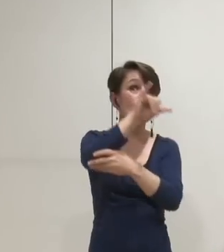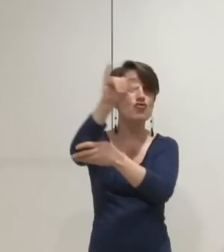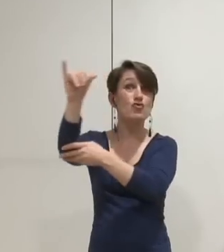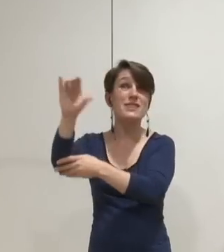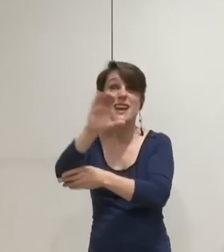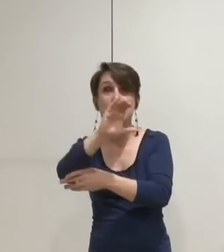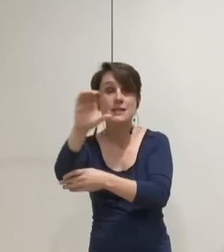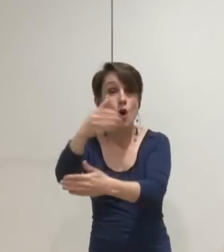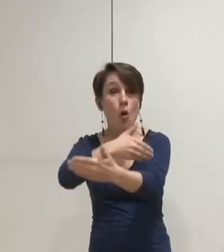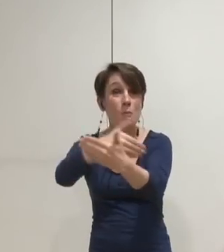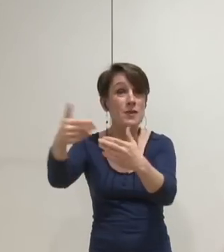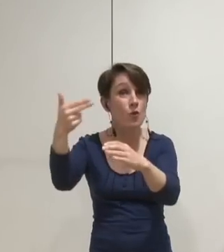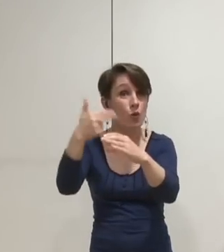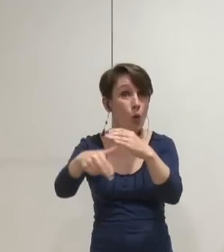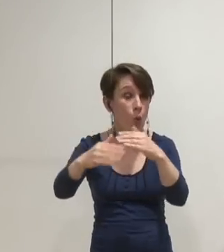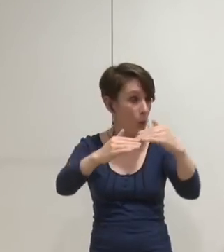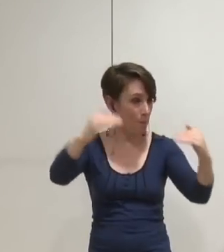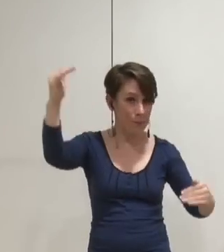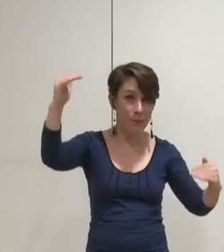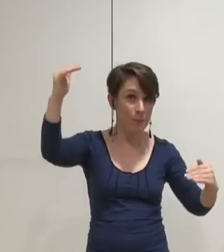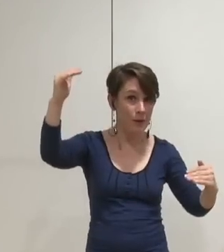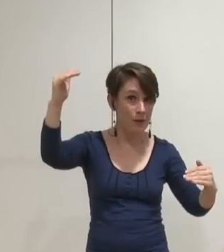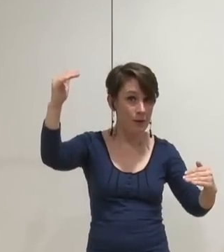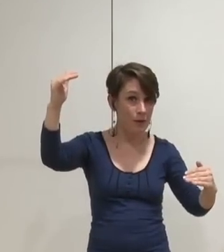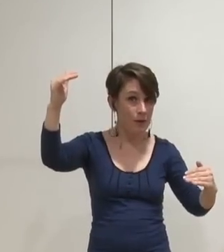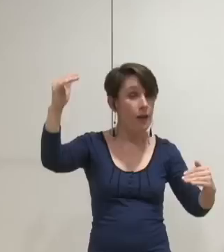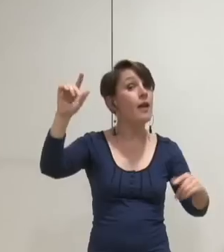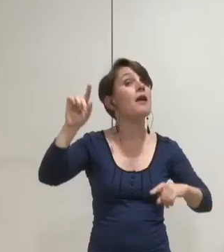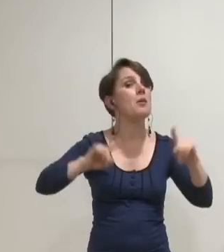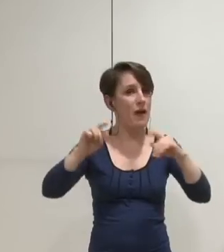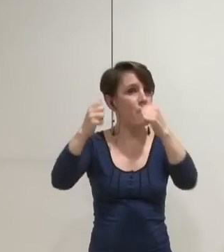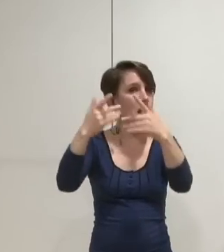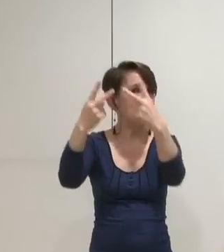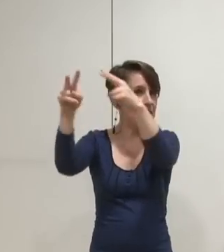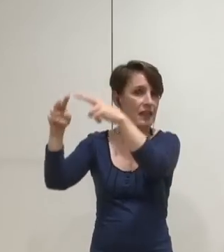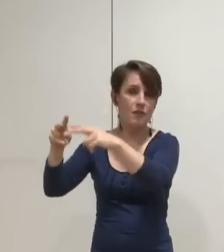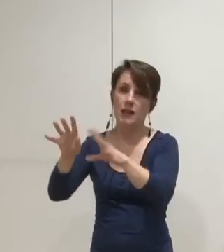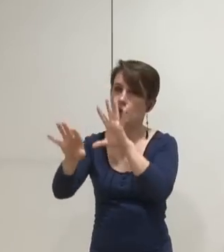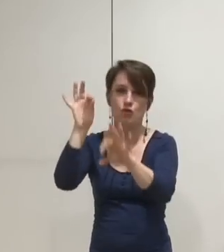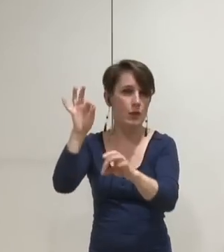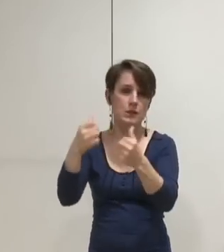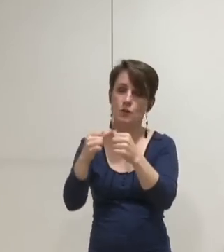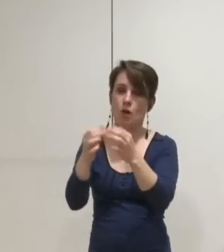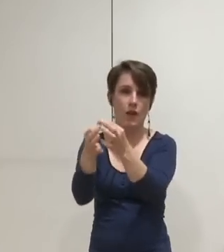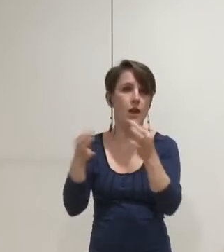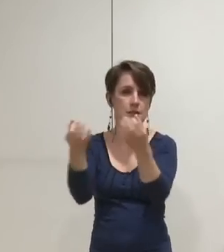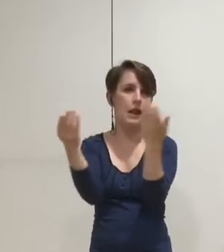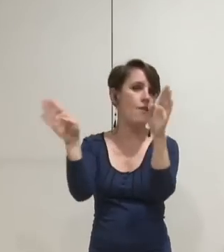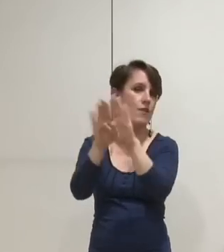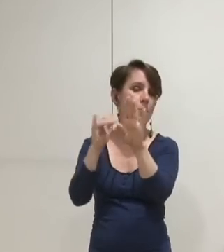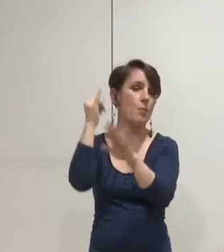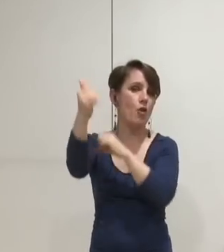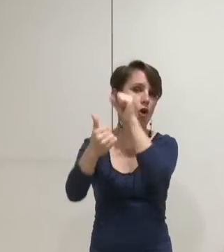millions d'euros pour les plus important avec parfois la fermeture de l'équipement pendant plus d'un an c'était je crois